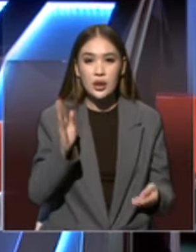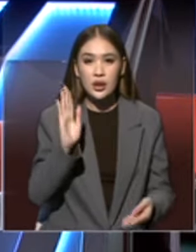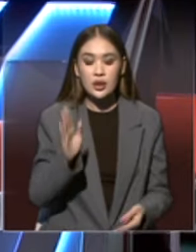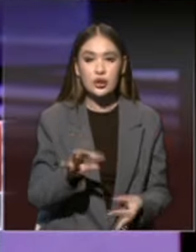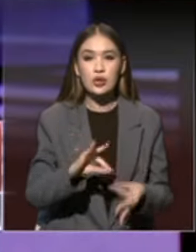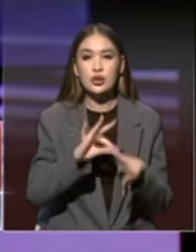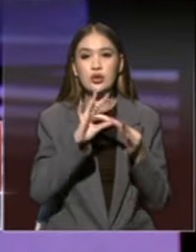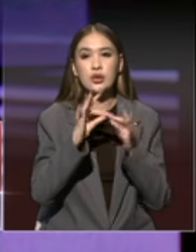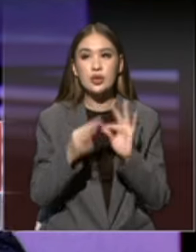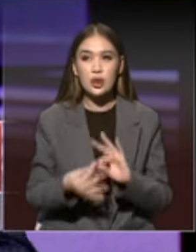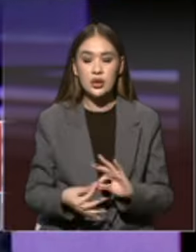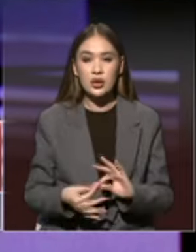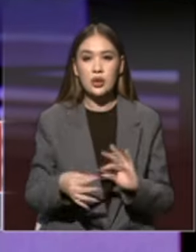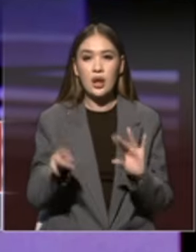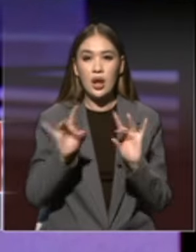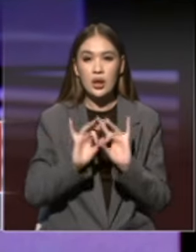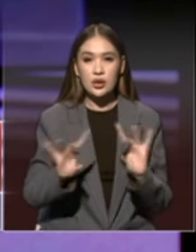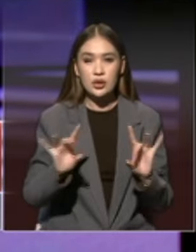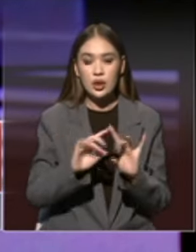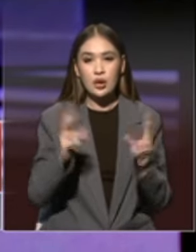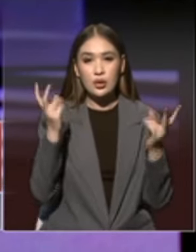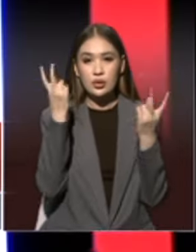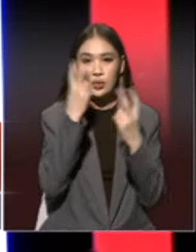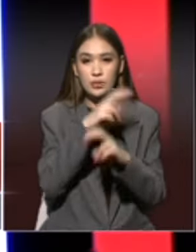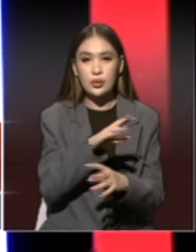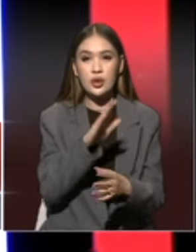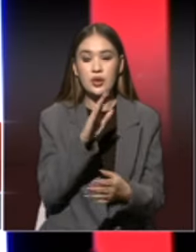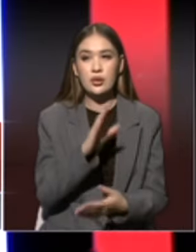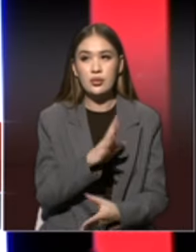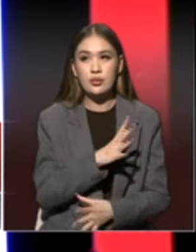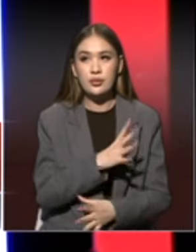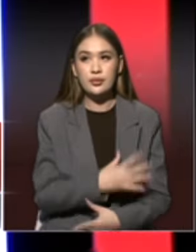түсіндіретін бір ақпараттық жұмыс менің ойымша көрінбей жатыр, егер болса.